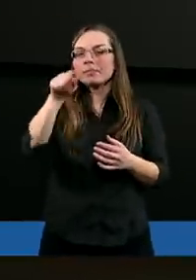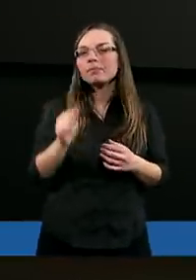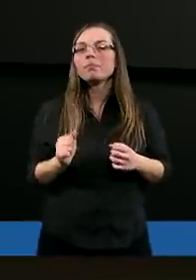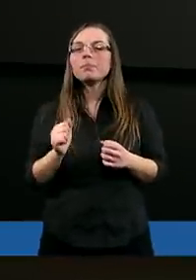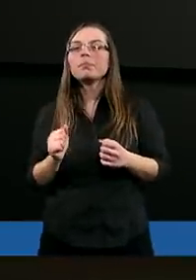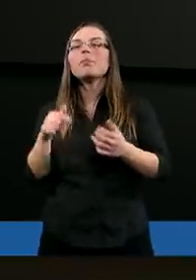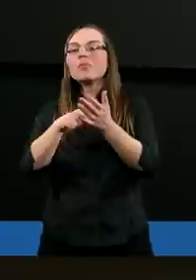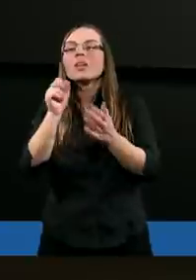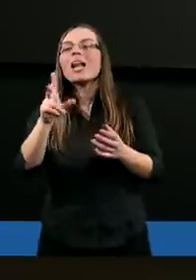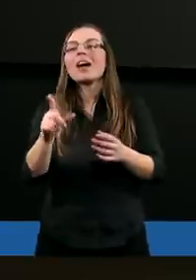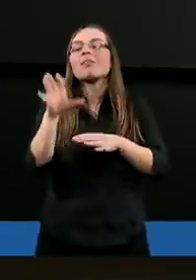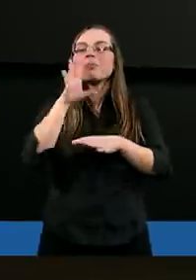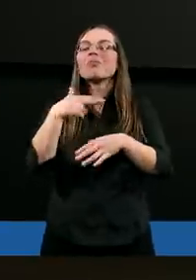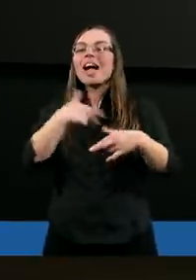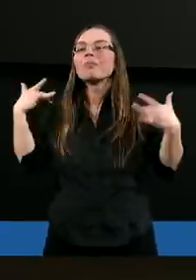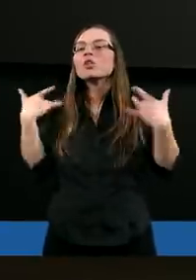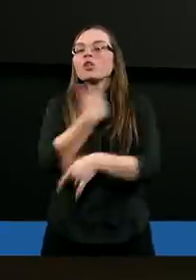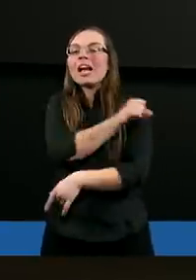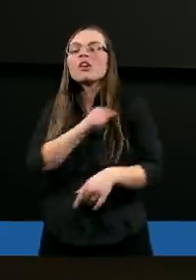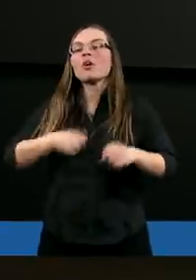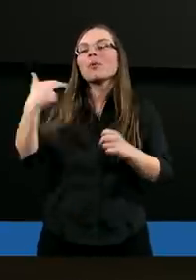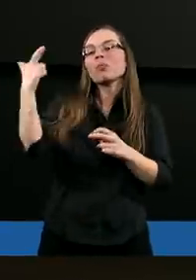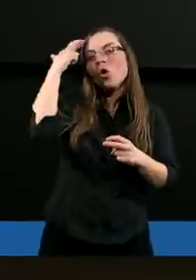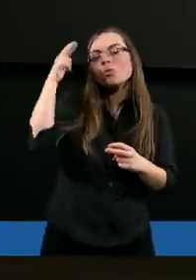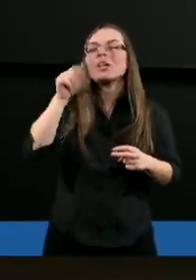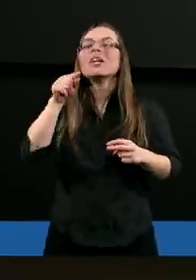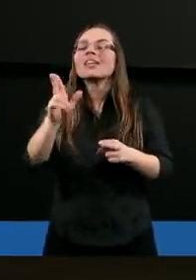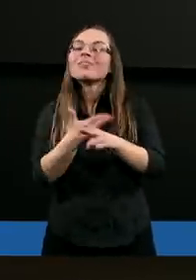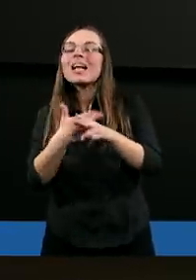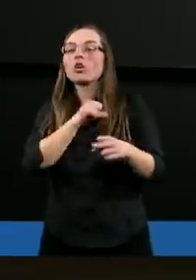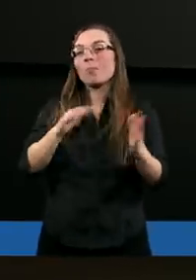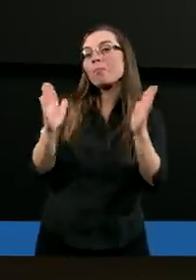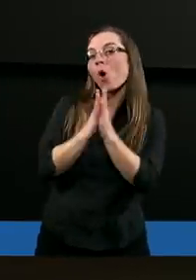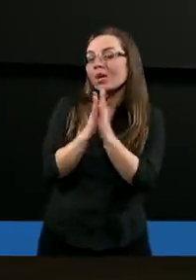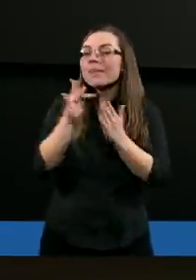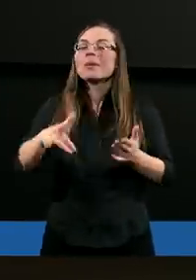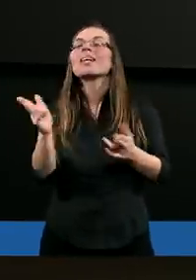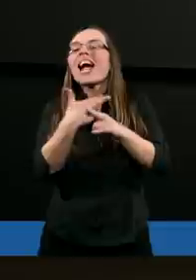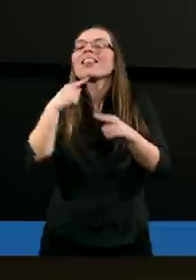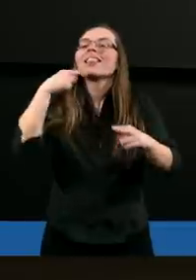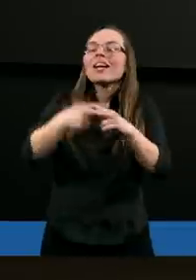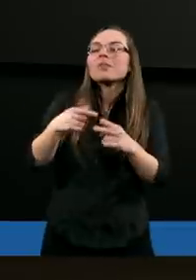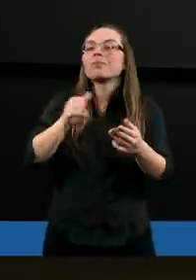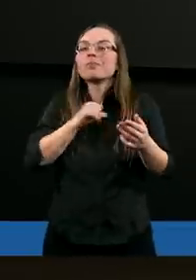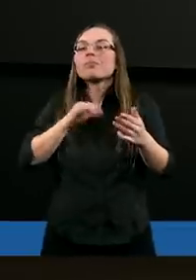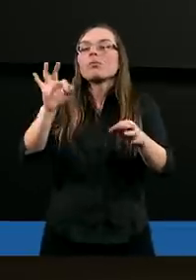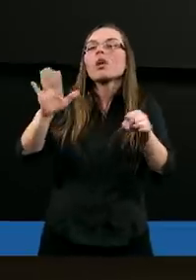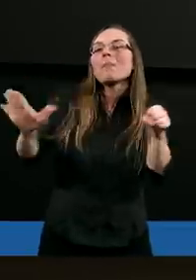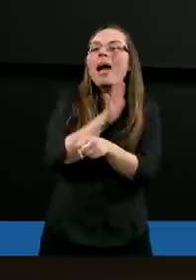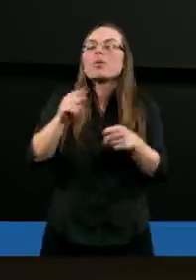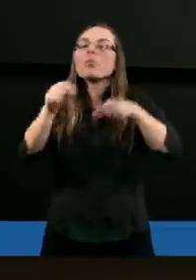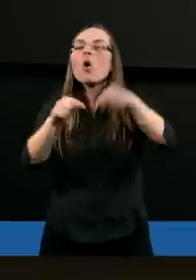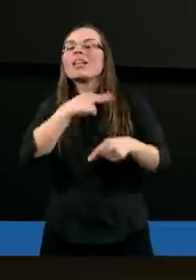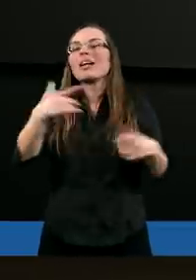niesamowicie istotne właśnie w naszym życiu chrześcijańskim, żebyśmy rozumieli, że wtedy, kiedy się modlimy, wtedy, kiedy decydujemy o kolejnym kroku naszego